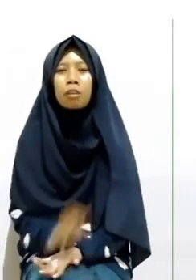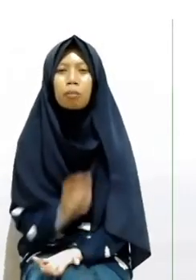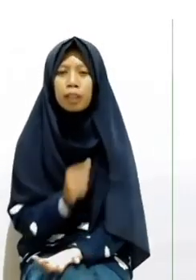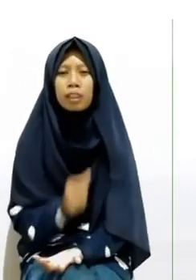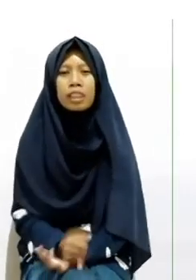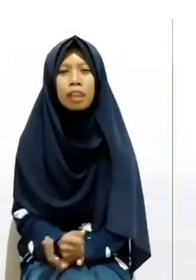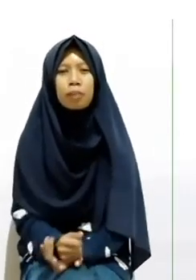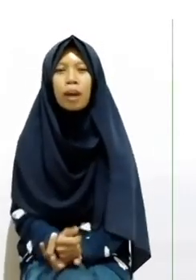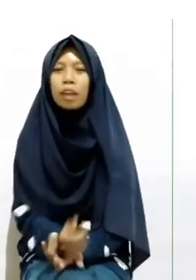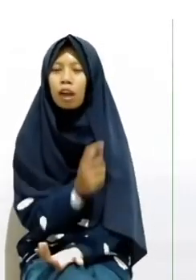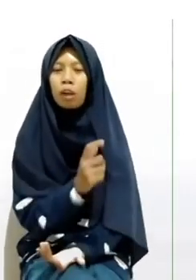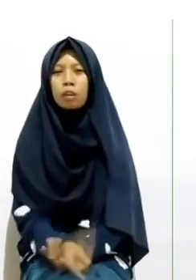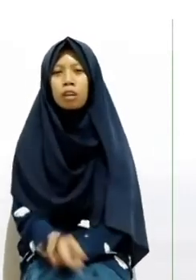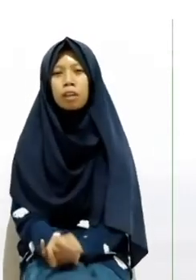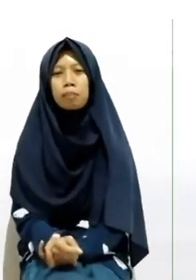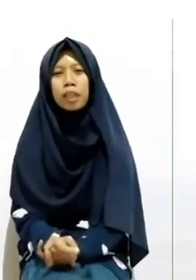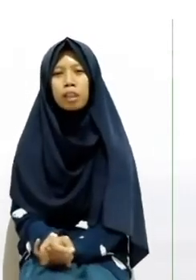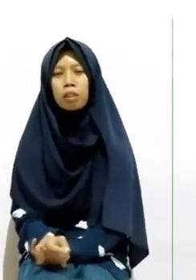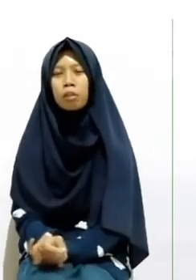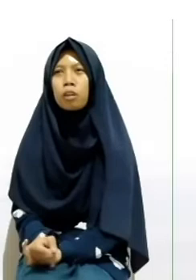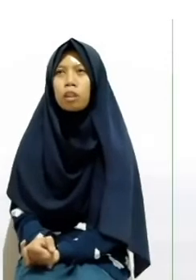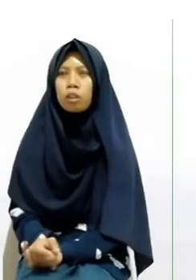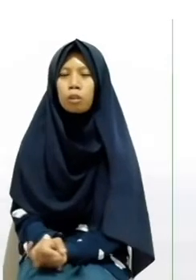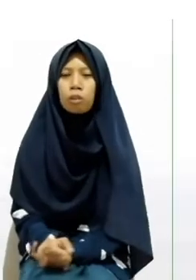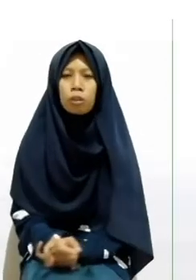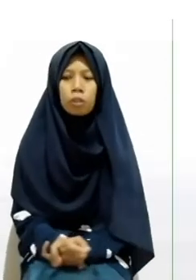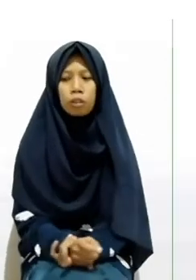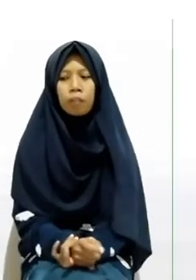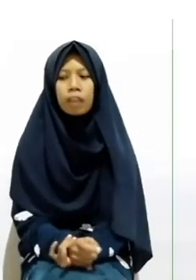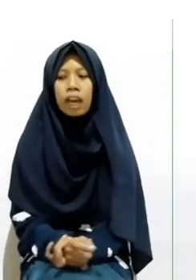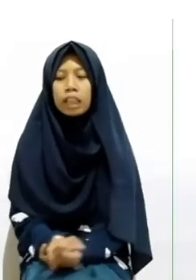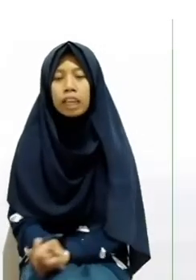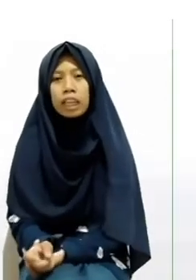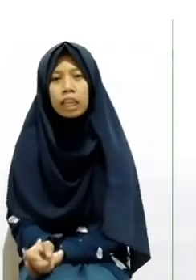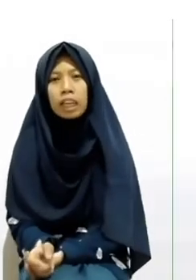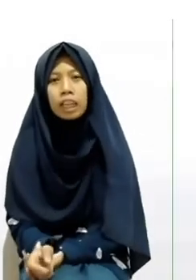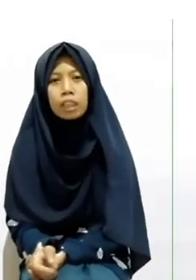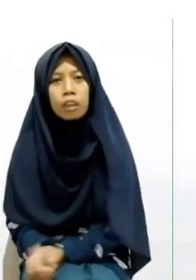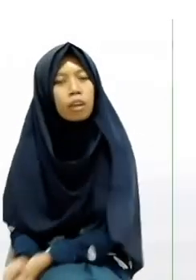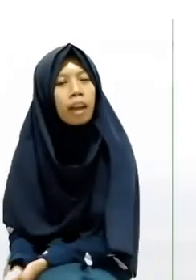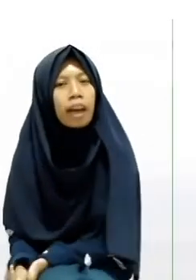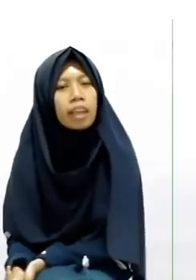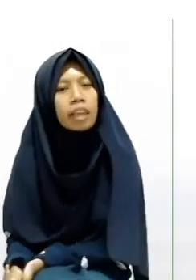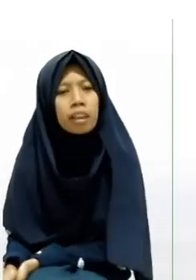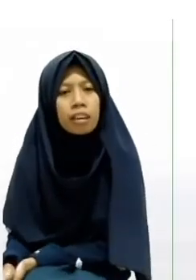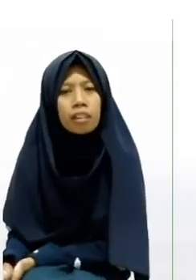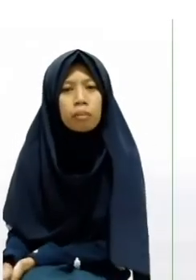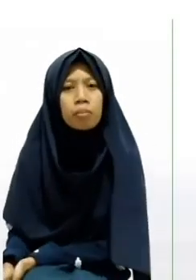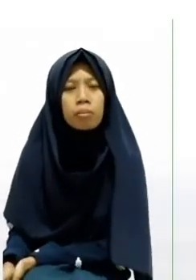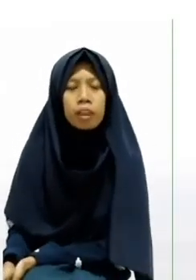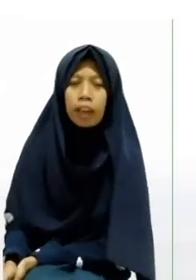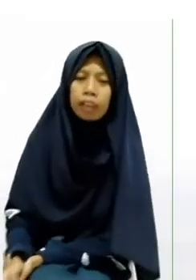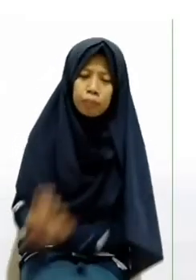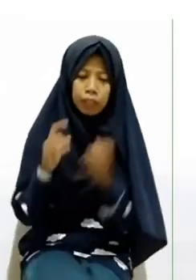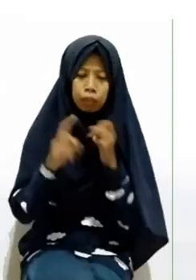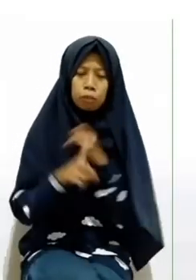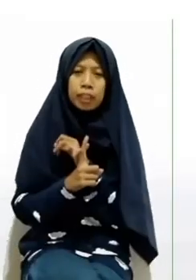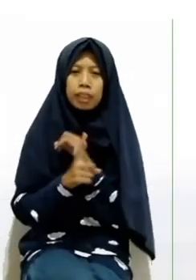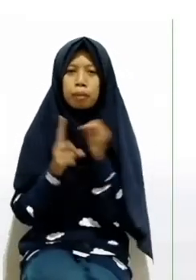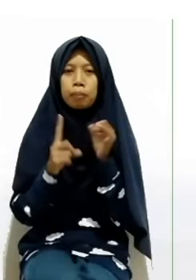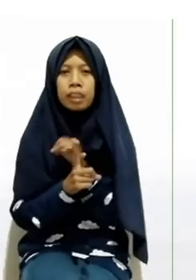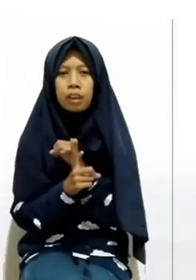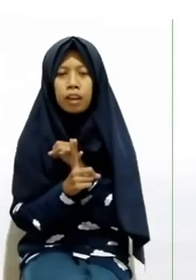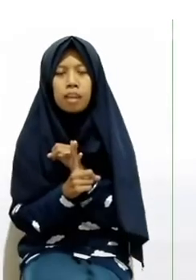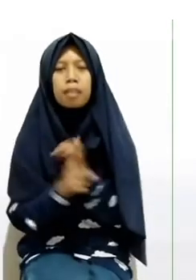itu pasti seneng banget kalo denger pen itu terus ada contoh lain selain